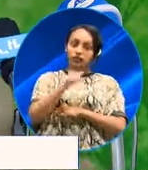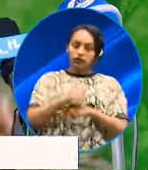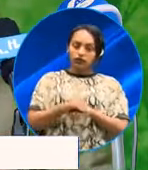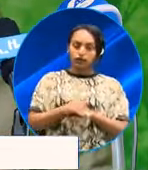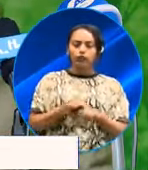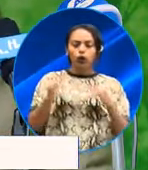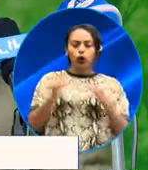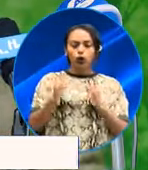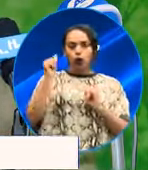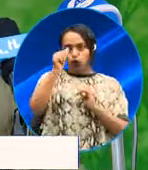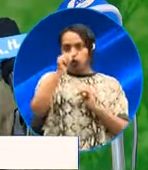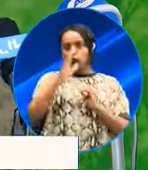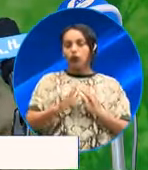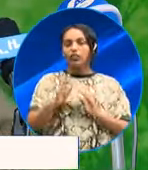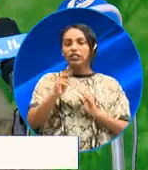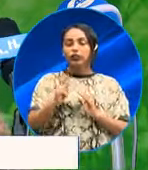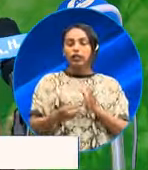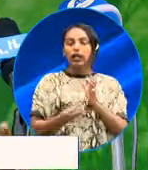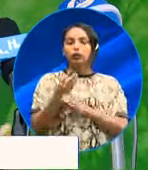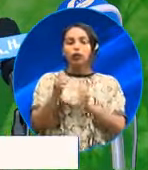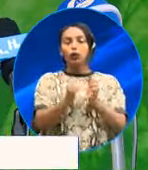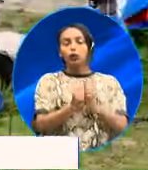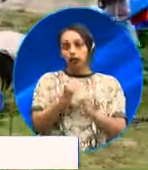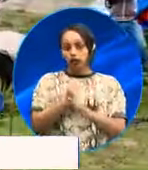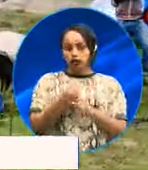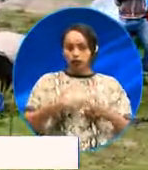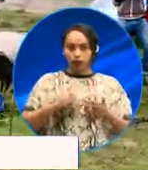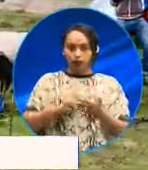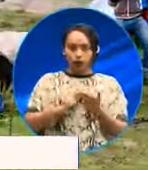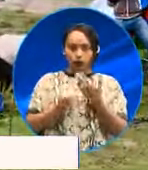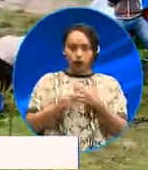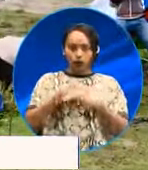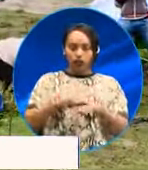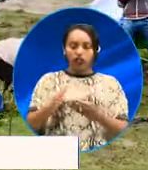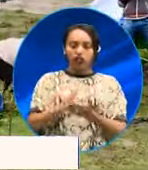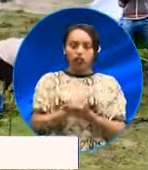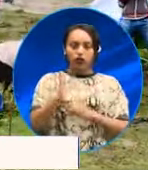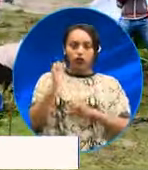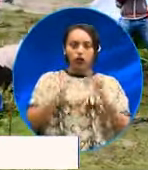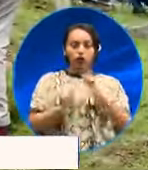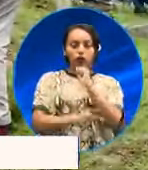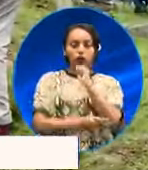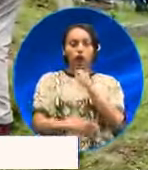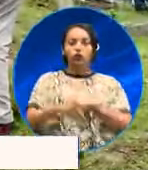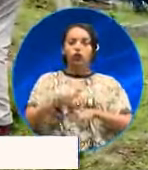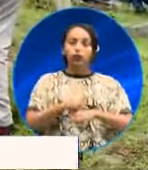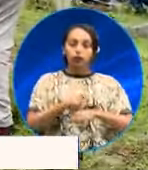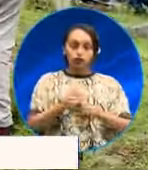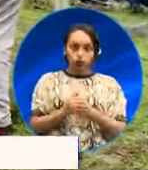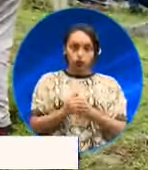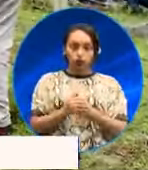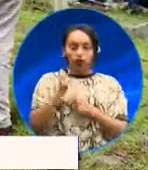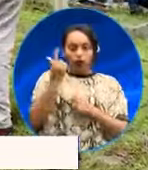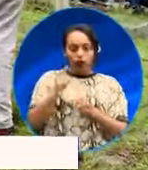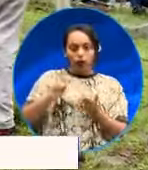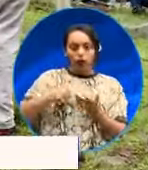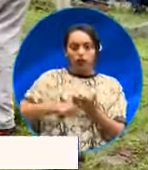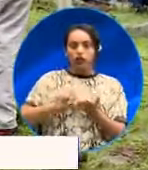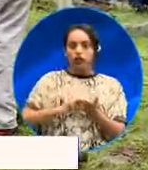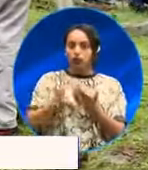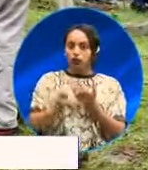ያሸነፈም እኩል ኢትዮጵያዊ ስለሆነ ልማቱ ላይ በጋራ ይሰራል። በመርሃ ግብሩ የተሳተፉ ተፎካካሪ የፖለቲካ ፓርቲዎችም የአረንጓዴ